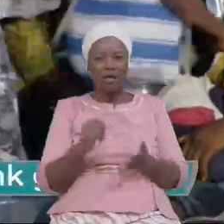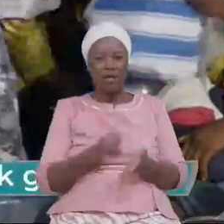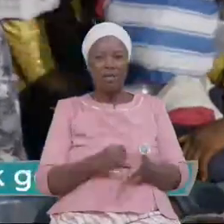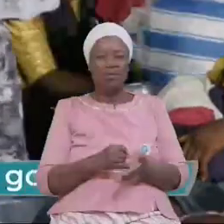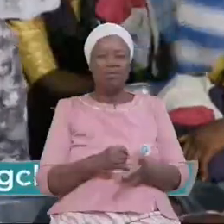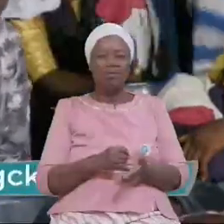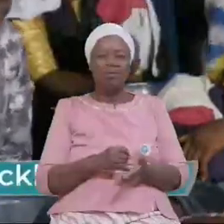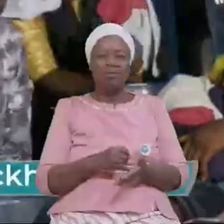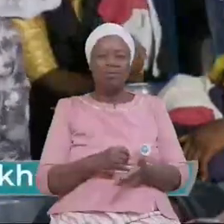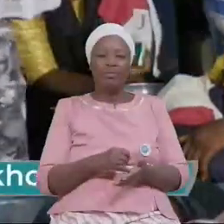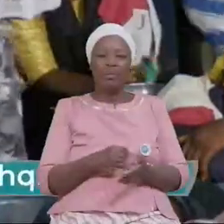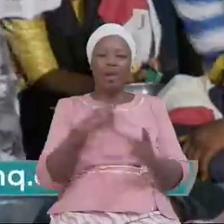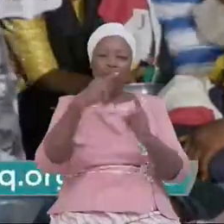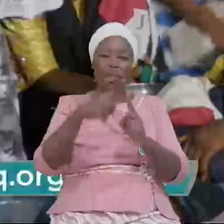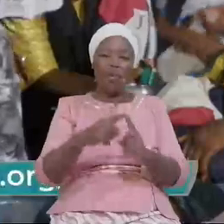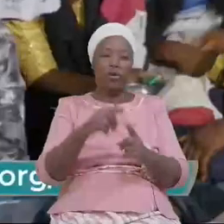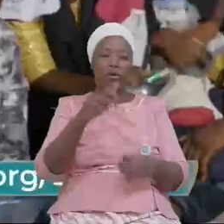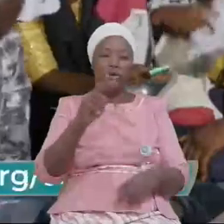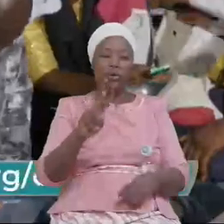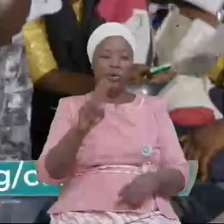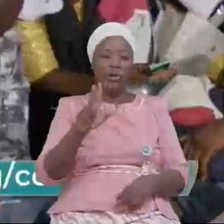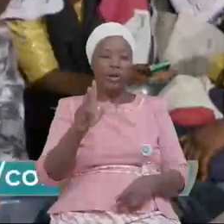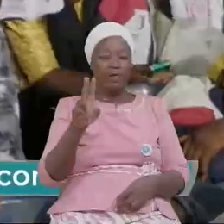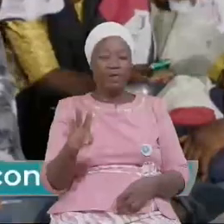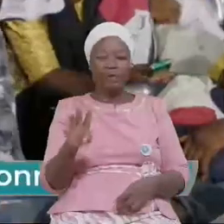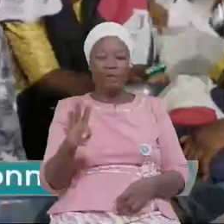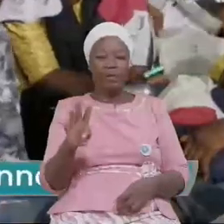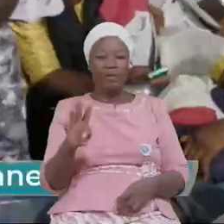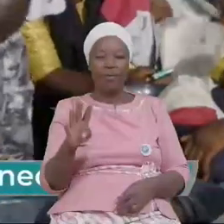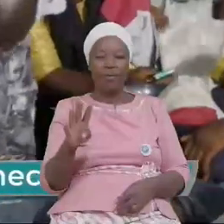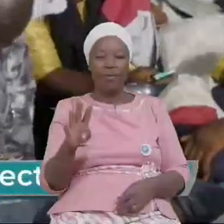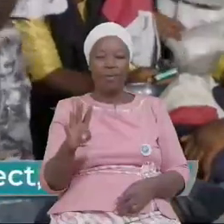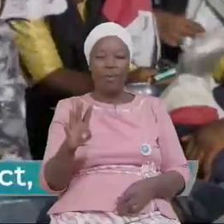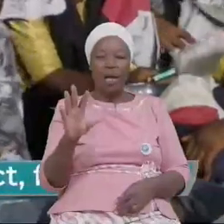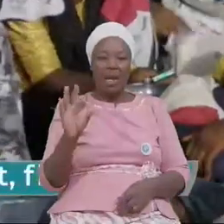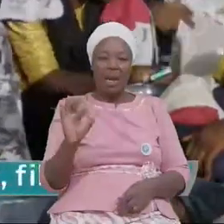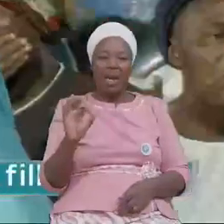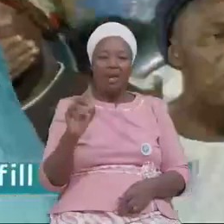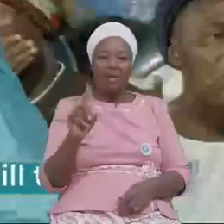numéro plus 234 91